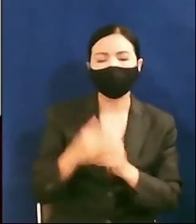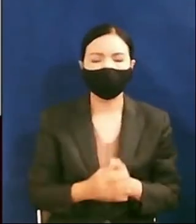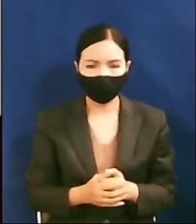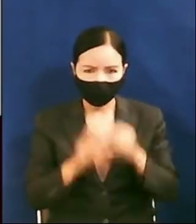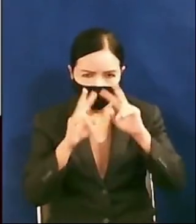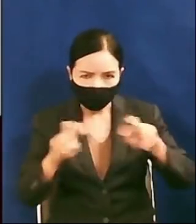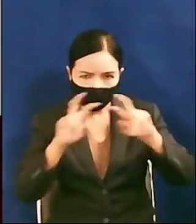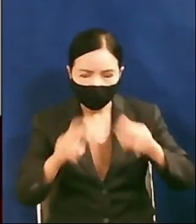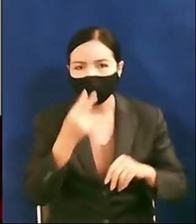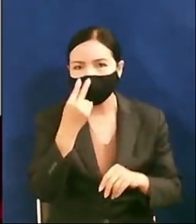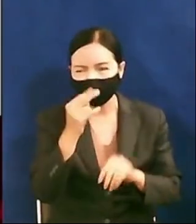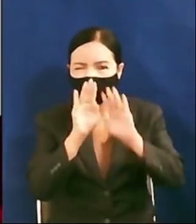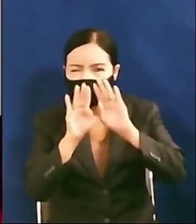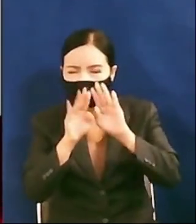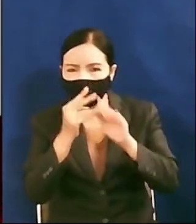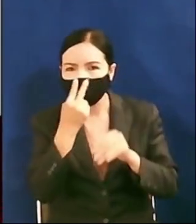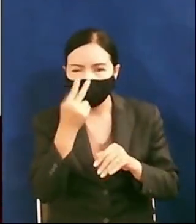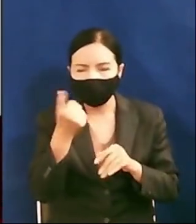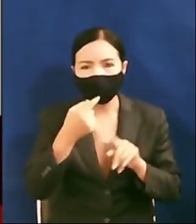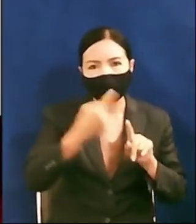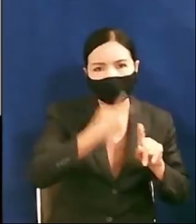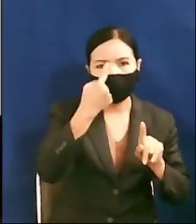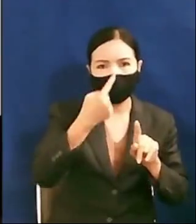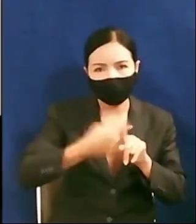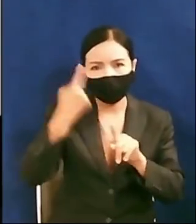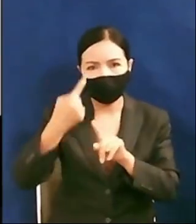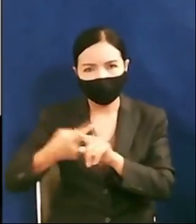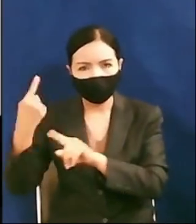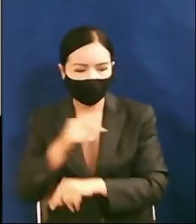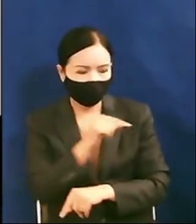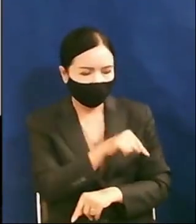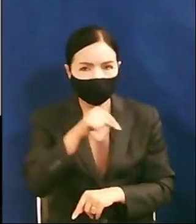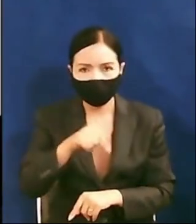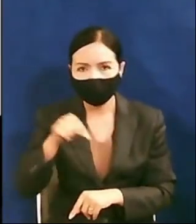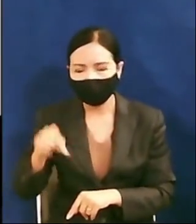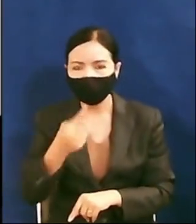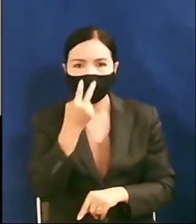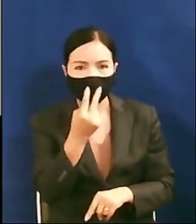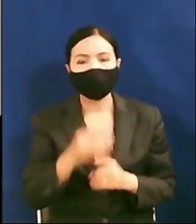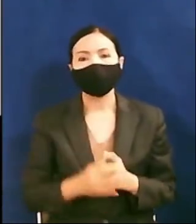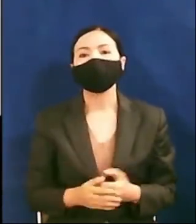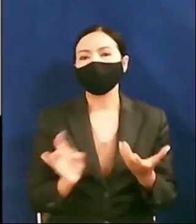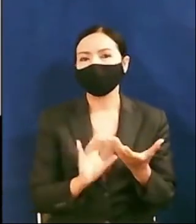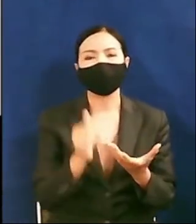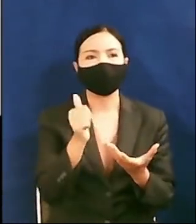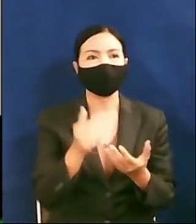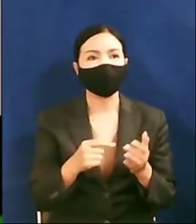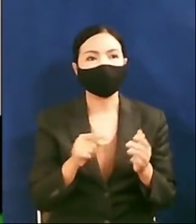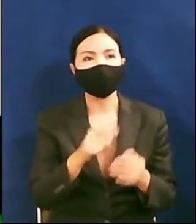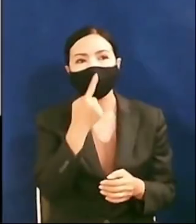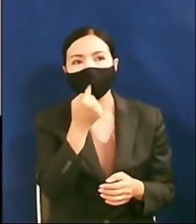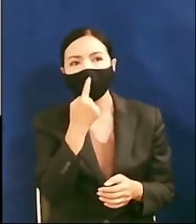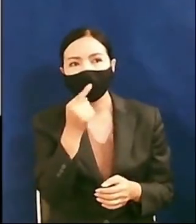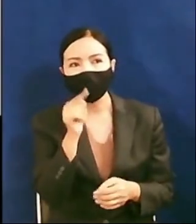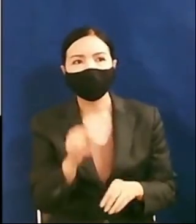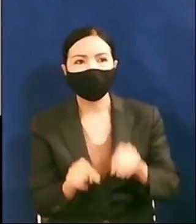ราศึกษาเนี่ยที่เป็นในแต่ละเดือนเนี่ยก็จะแสดงให้เห็นค่าของประสิทธิผลที่เป็นจุดสีแดงนะครับ